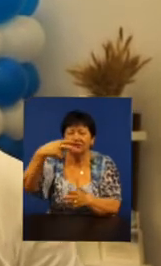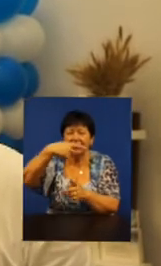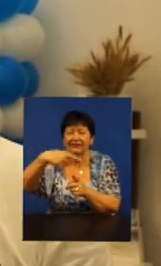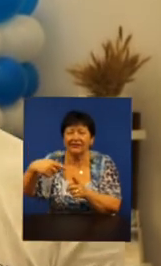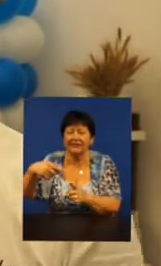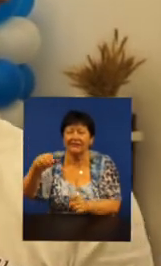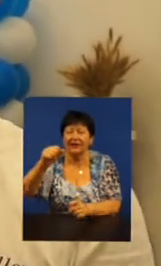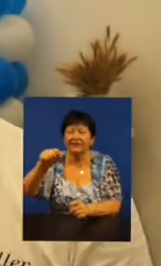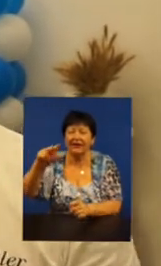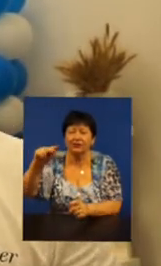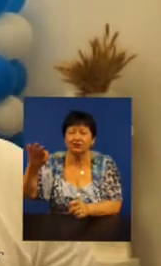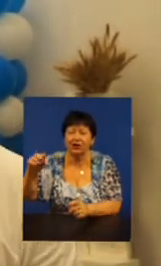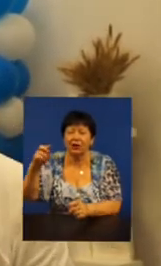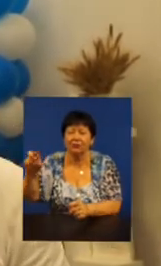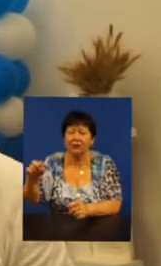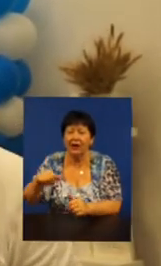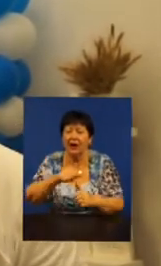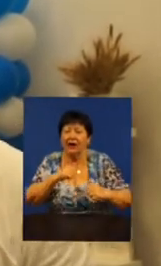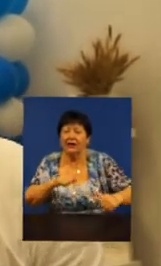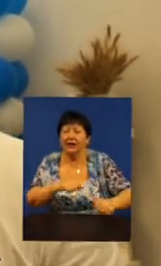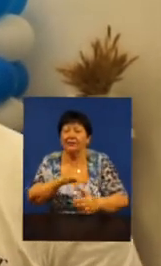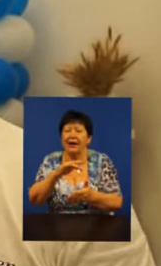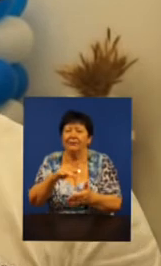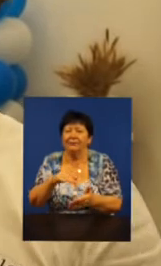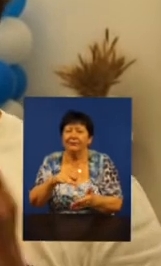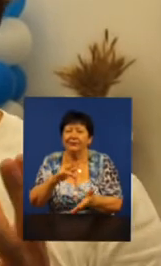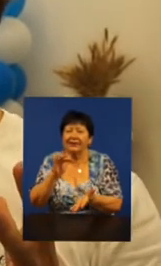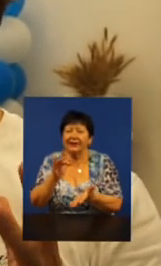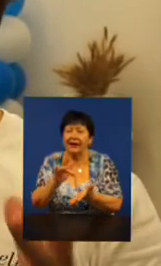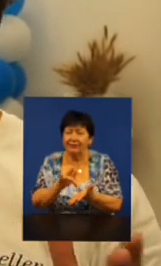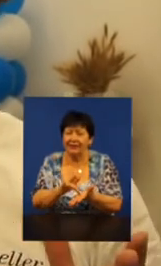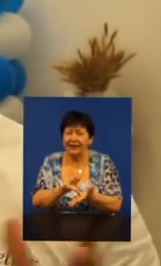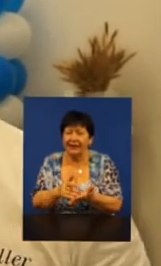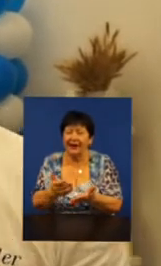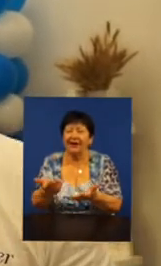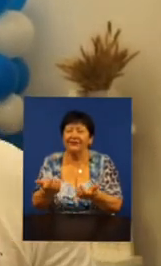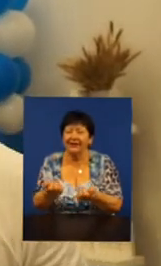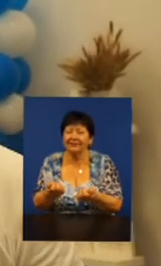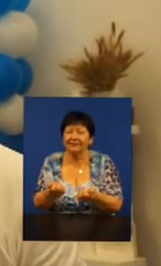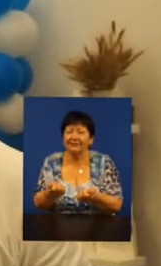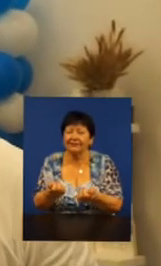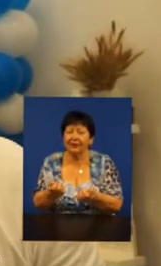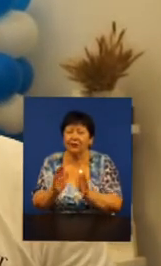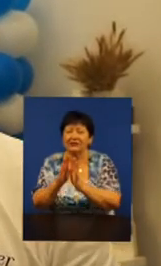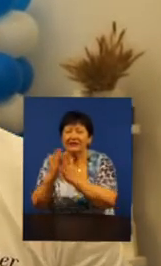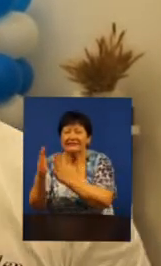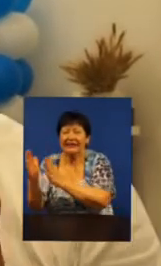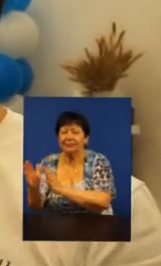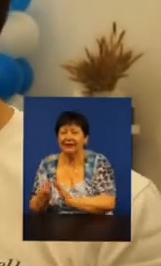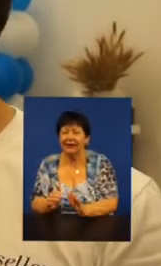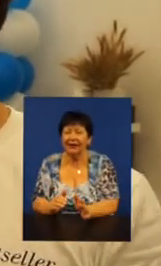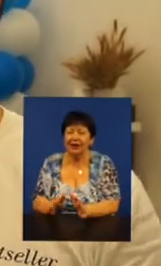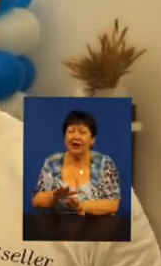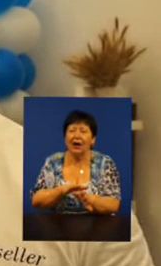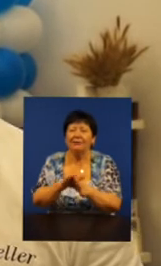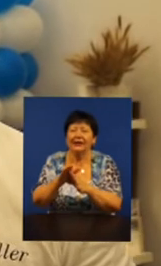Bun, în inima capitalei. Venim cu această librărie plină de